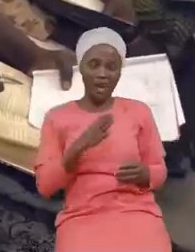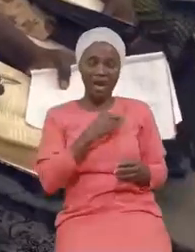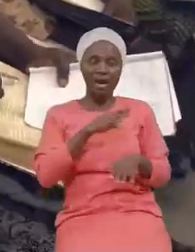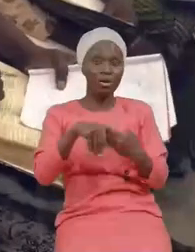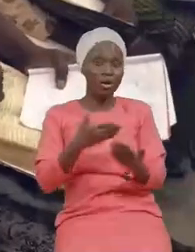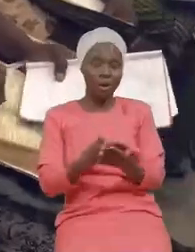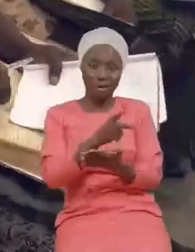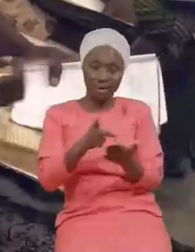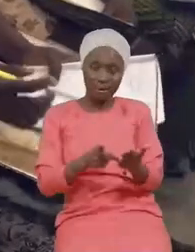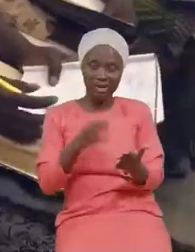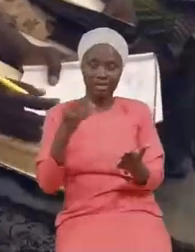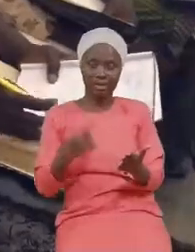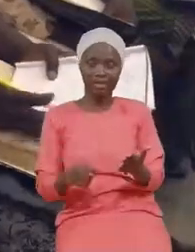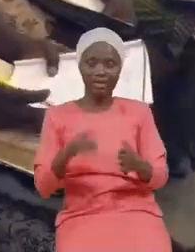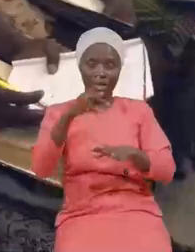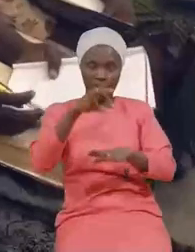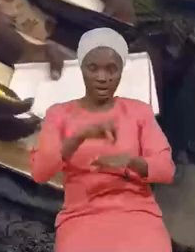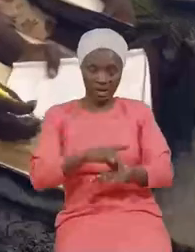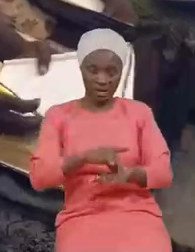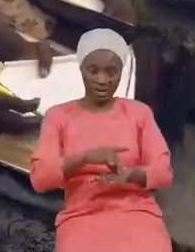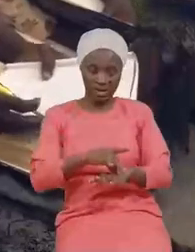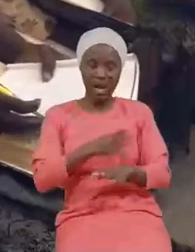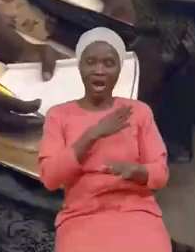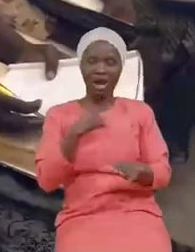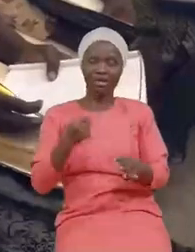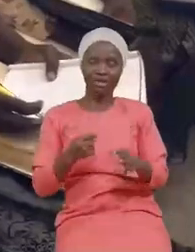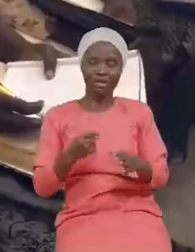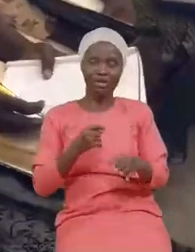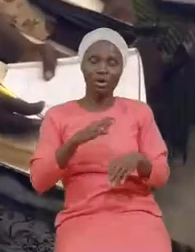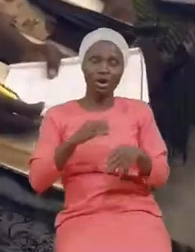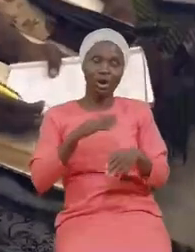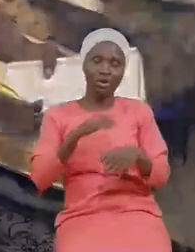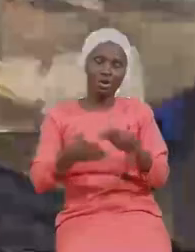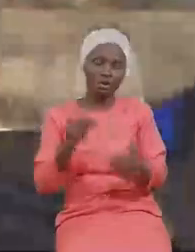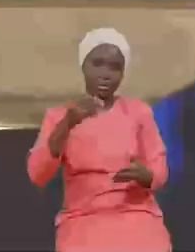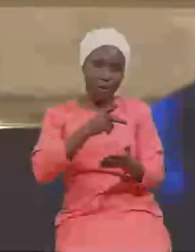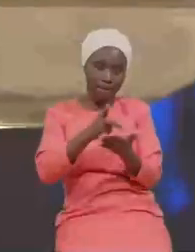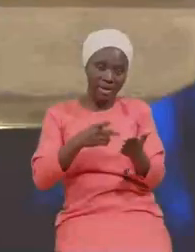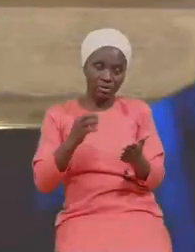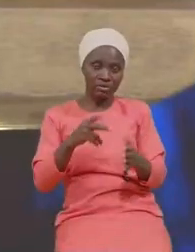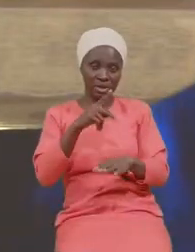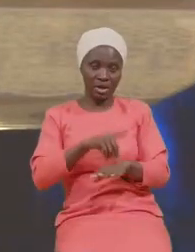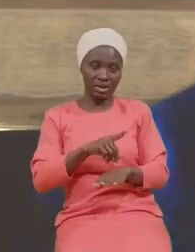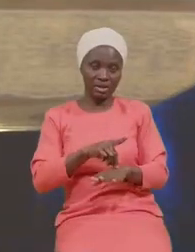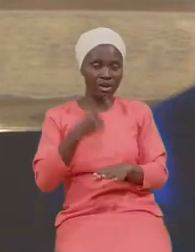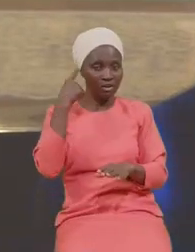les expliquer de la terre pour possession les extrémités de la terre pour possession